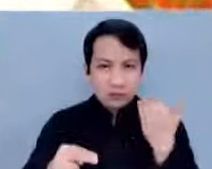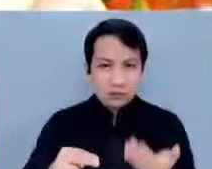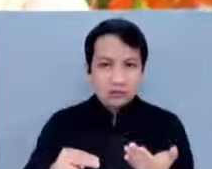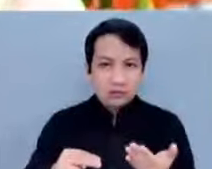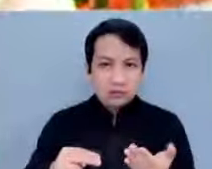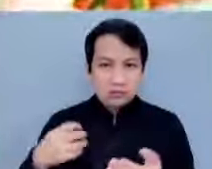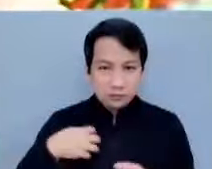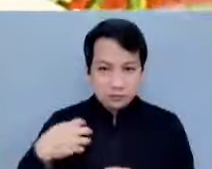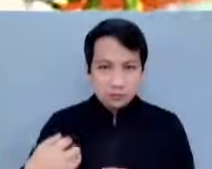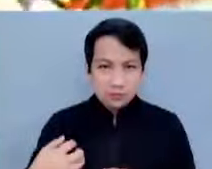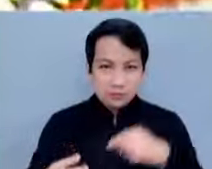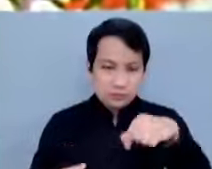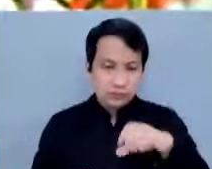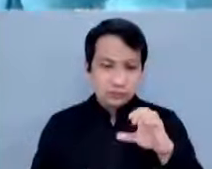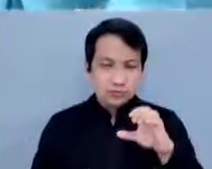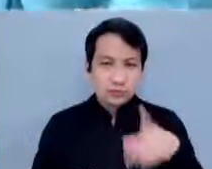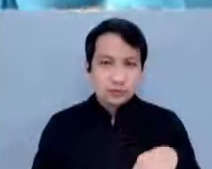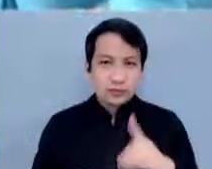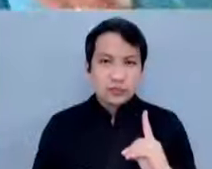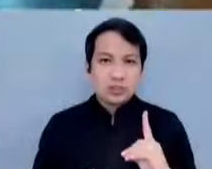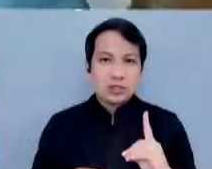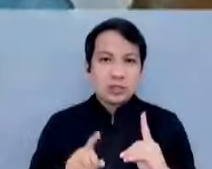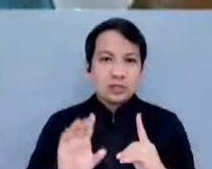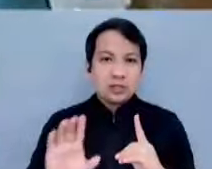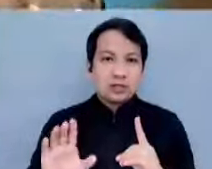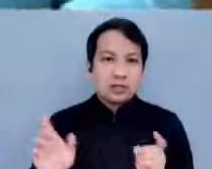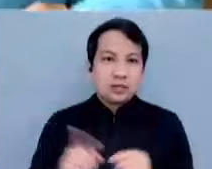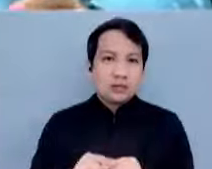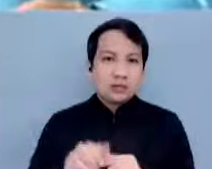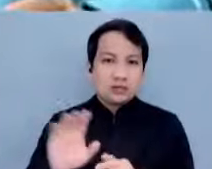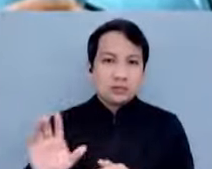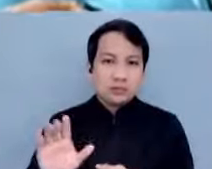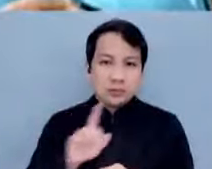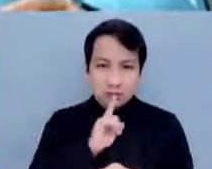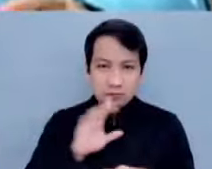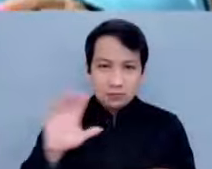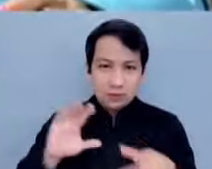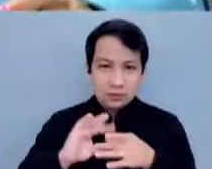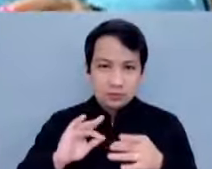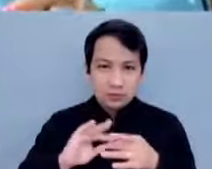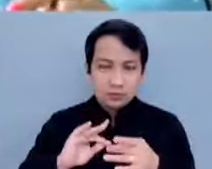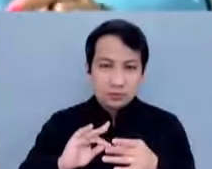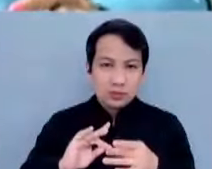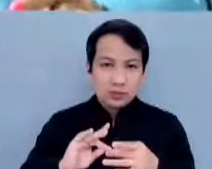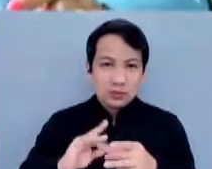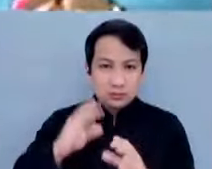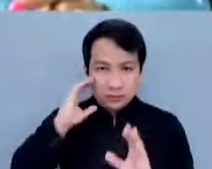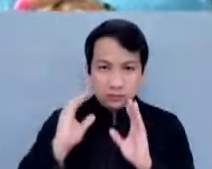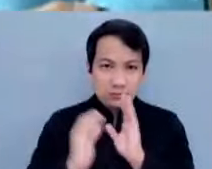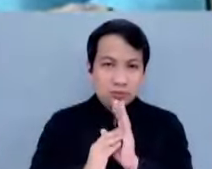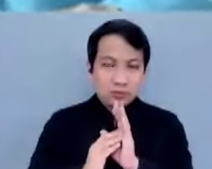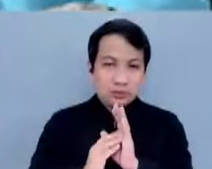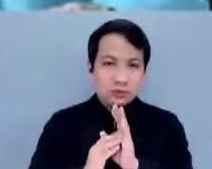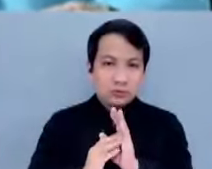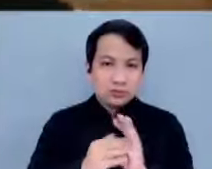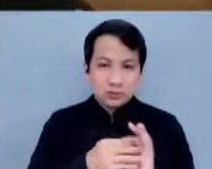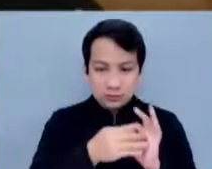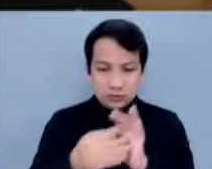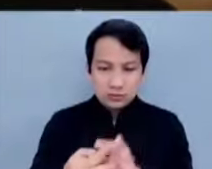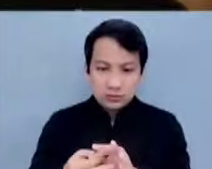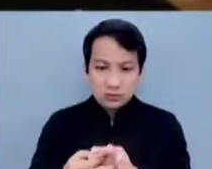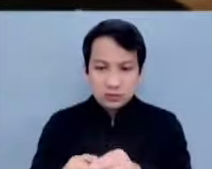Quezon City na rumisponde sa crime scene. Pati ang kanyang sinumpaang salaysay, maging ang mga larawan ng kanyang pagsasailalim sa gunpowder